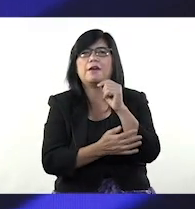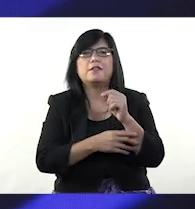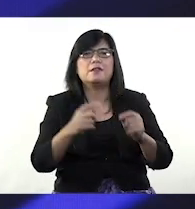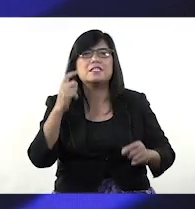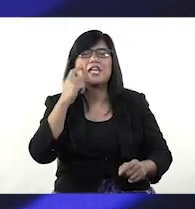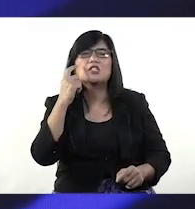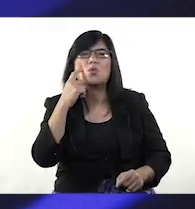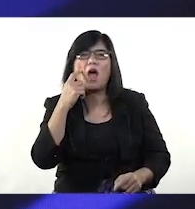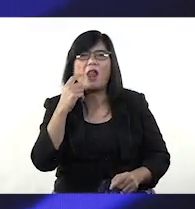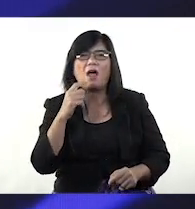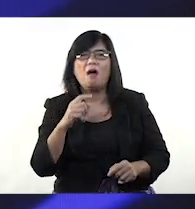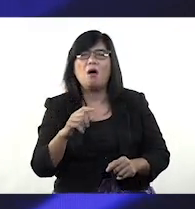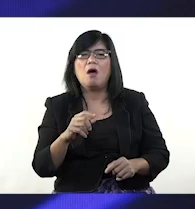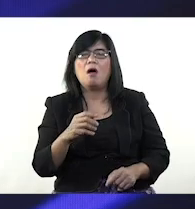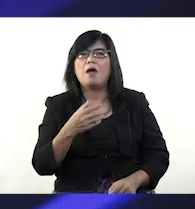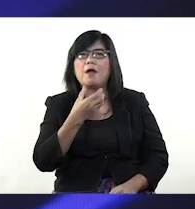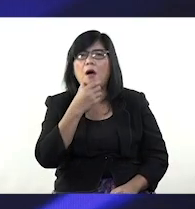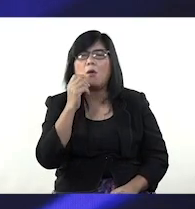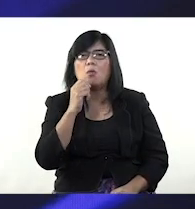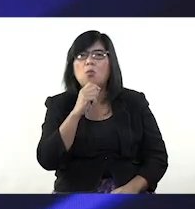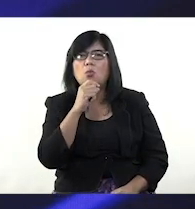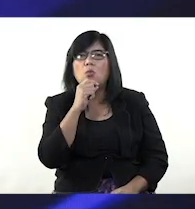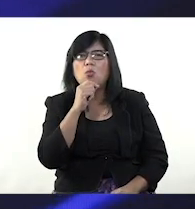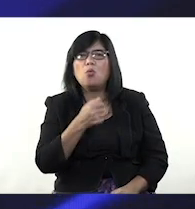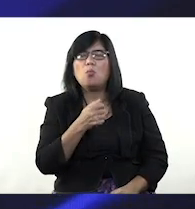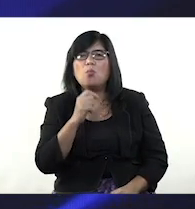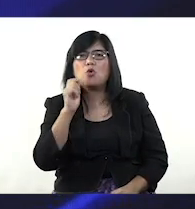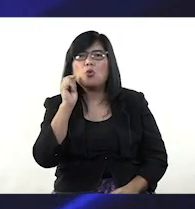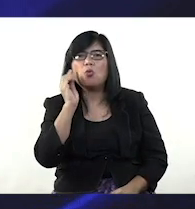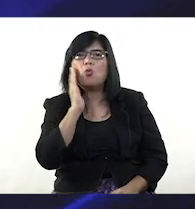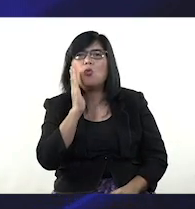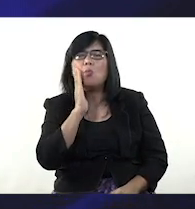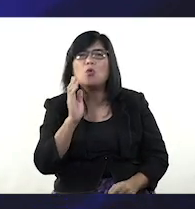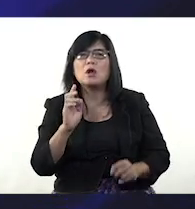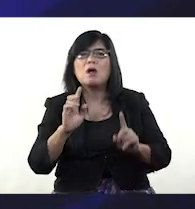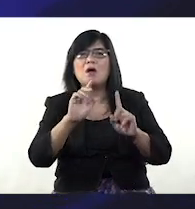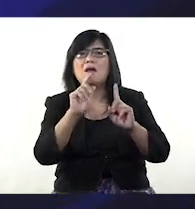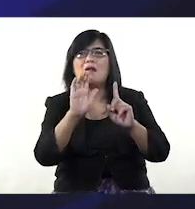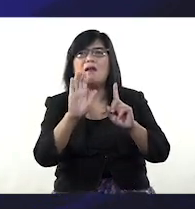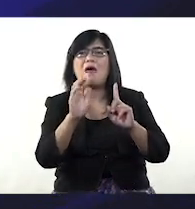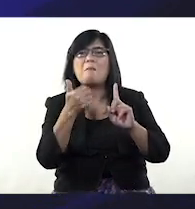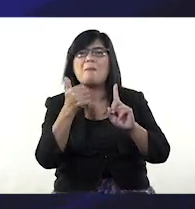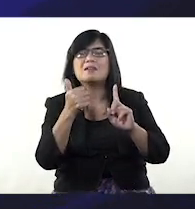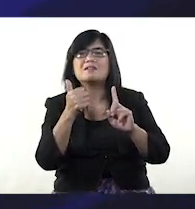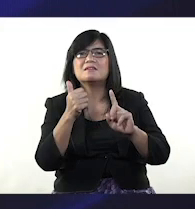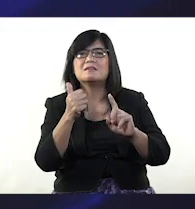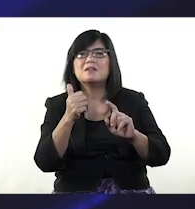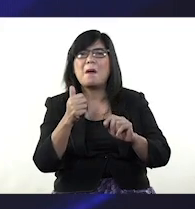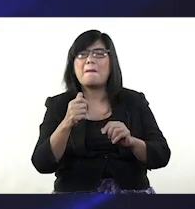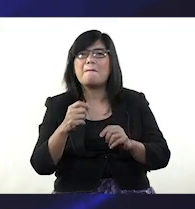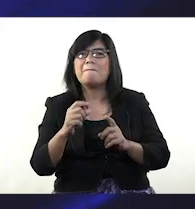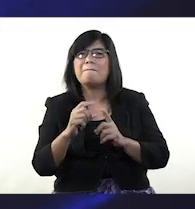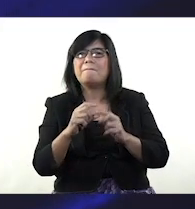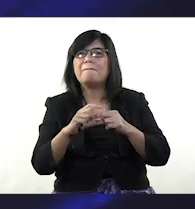Hai anak umur 16 tahun bisa memperkosa anak umur tujuh tahun anak umur 13 tahun bisa memperkosa anak umur enam